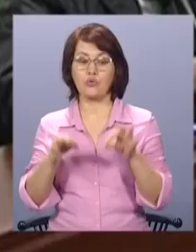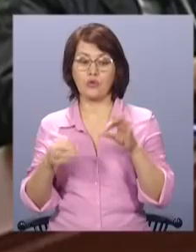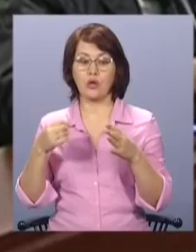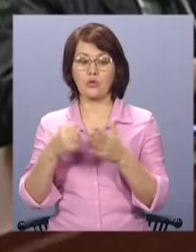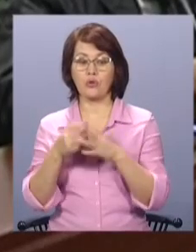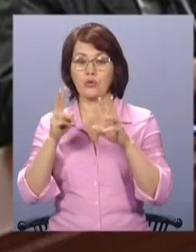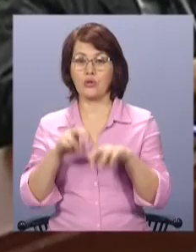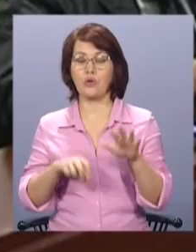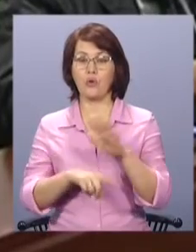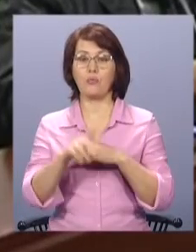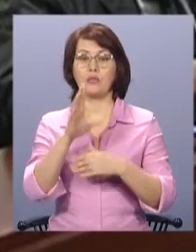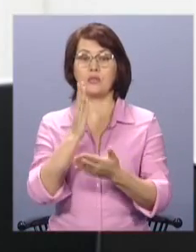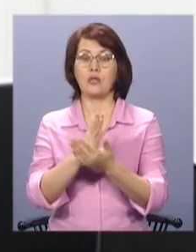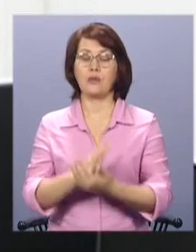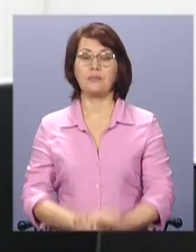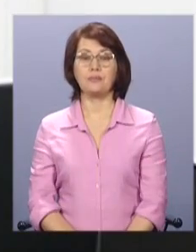тергеу басталды.